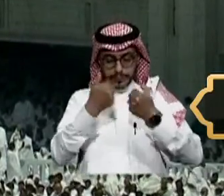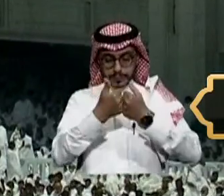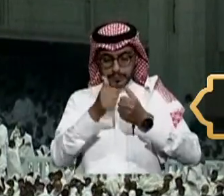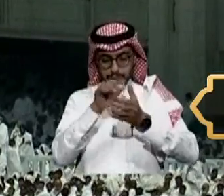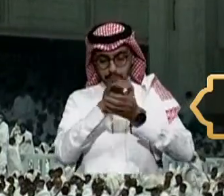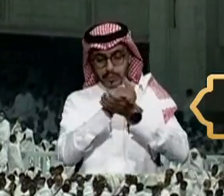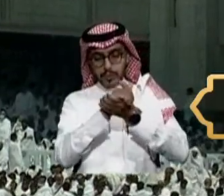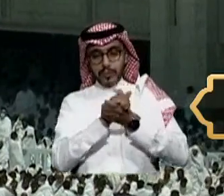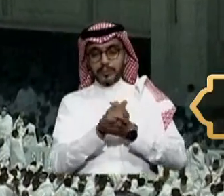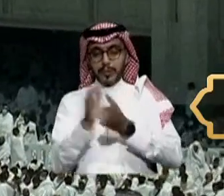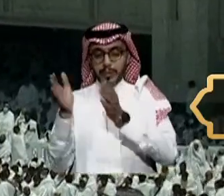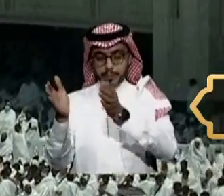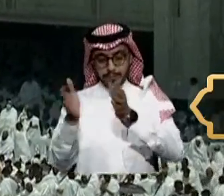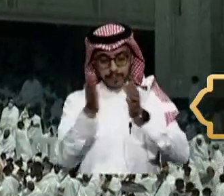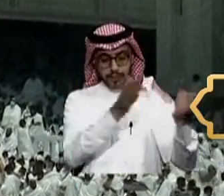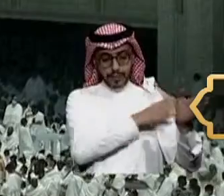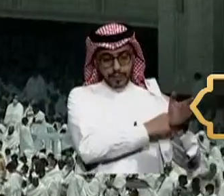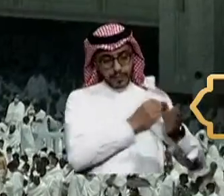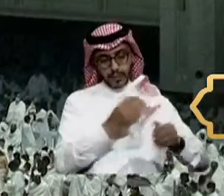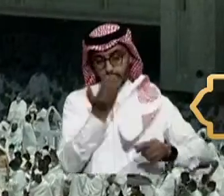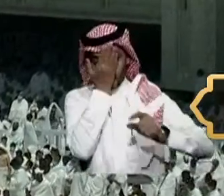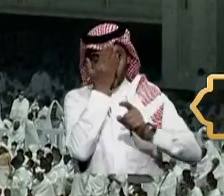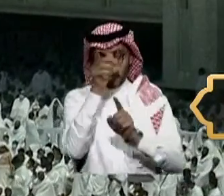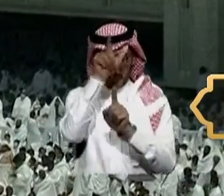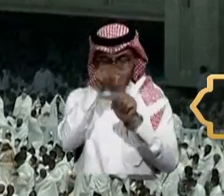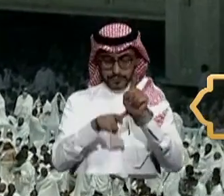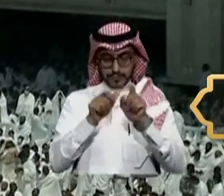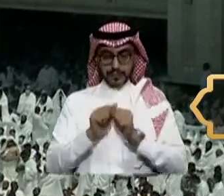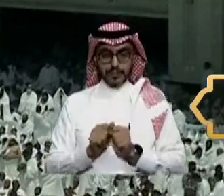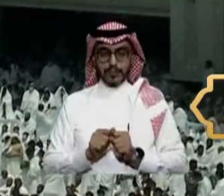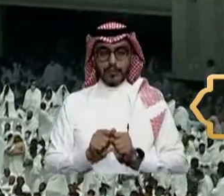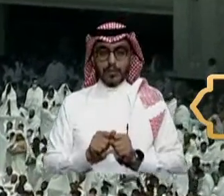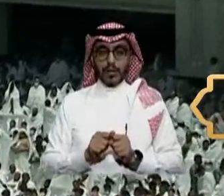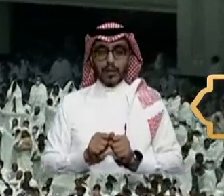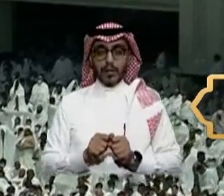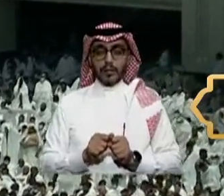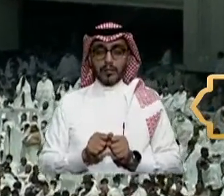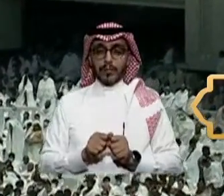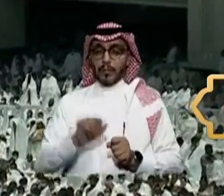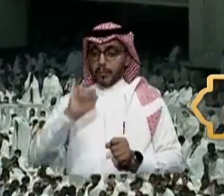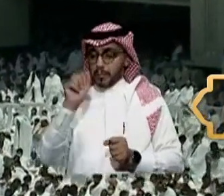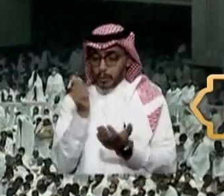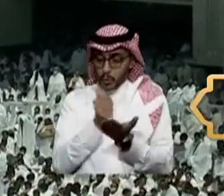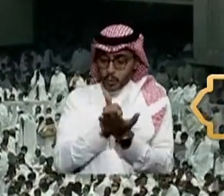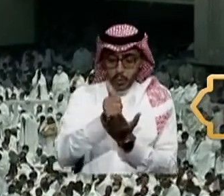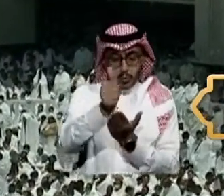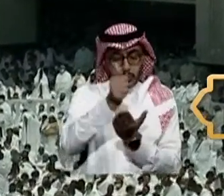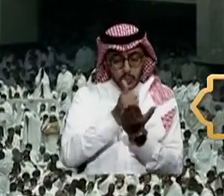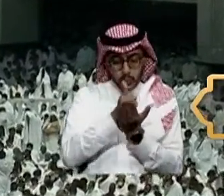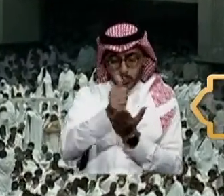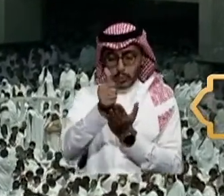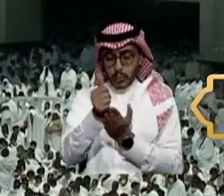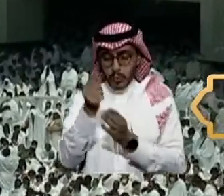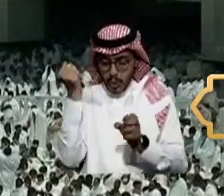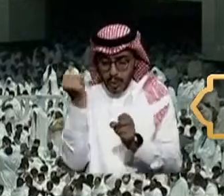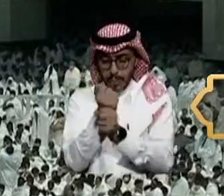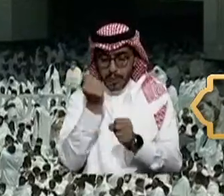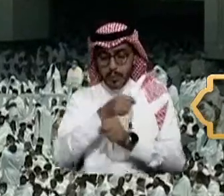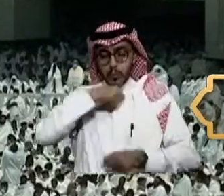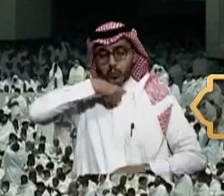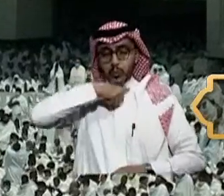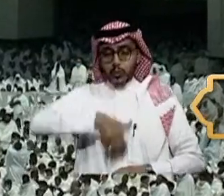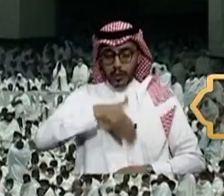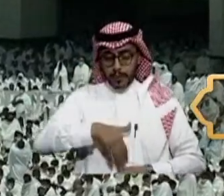وصحبه اما بعد فيا عباد الله لقد كان من هدي رسول الله صلى الله عليه